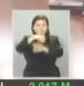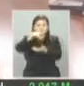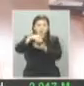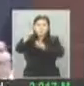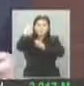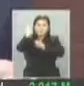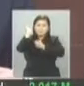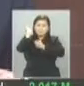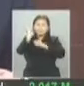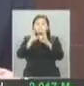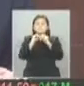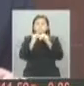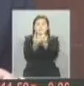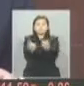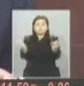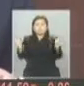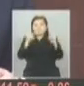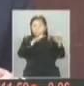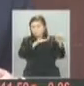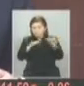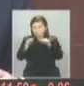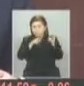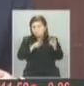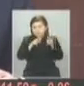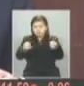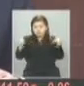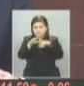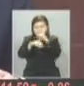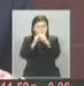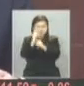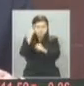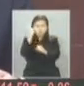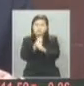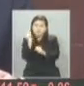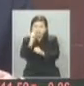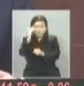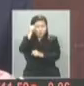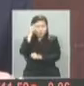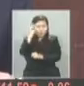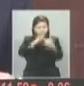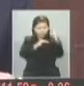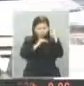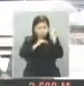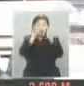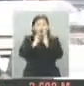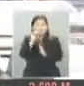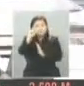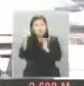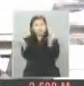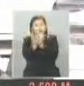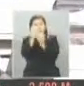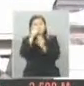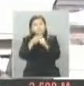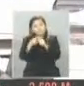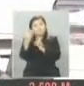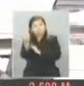ชุมผู้บริหารกระทรวงเกี่ยวกับการเตรียมความพร้อมรับมือกับปีใหม่ว่าตัวเลข7วันอันตรายในช่วงปี2552ที่